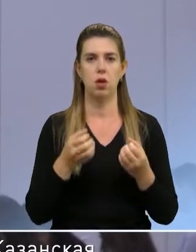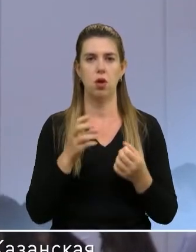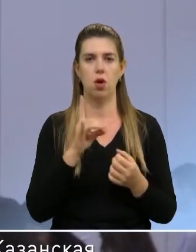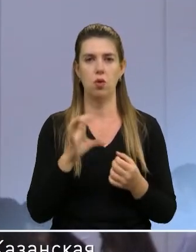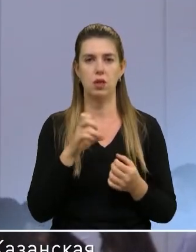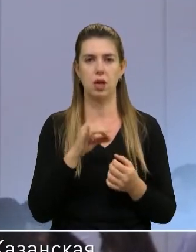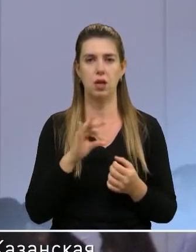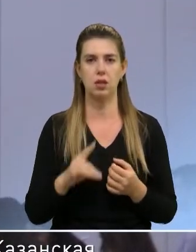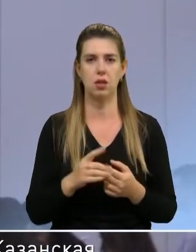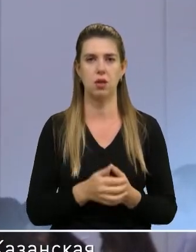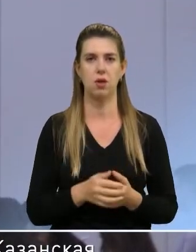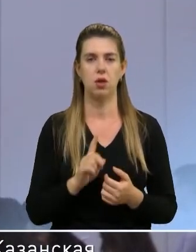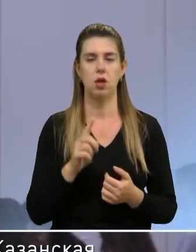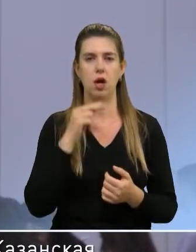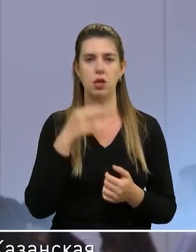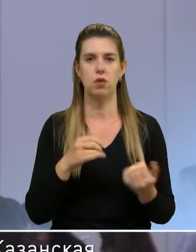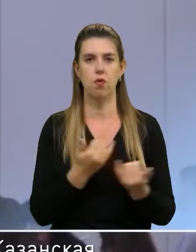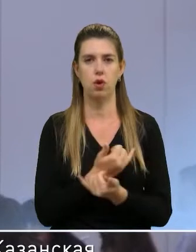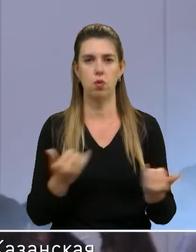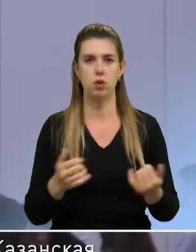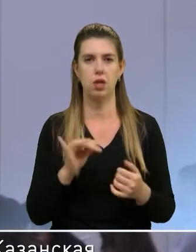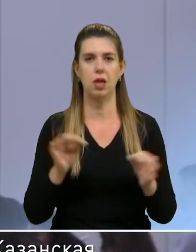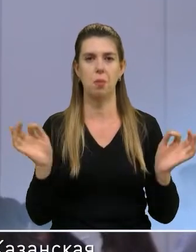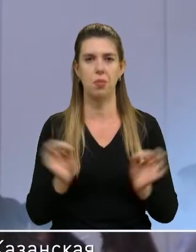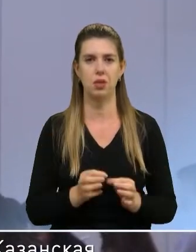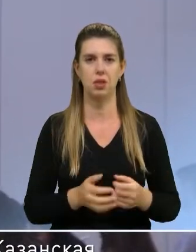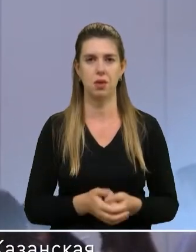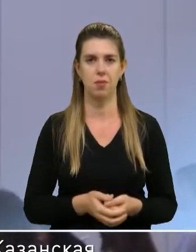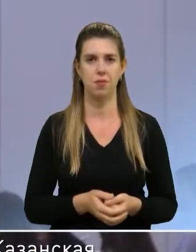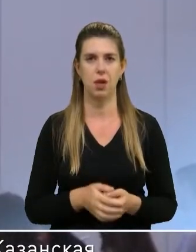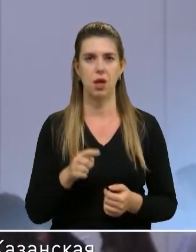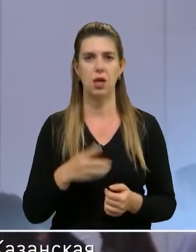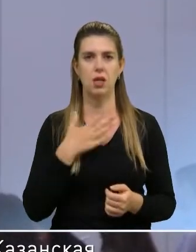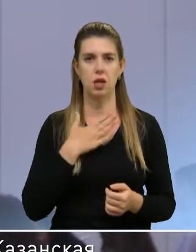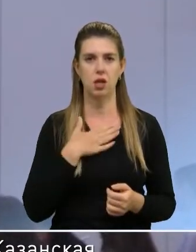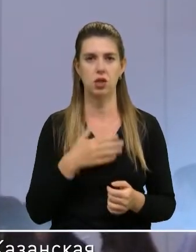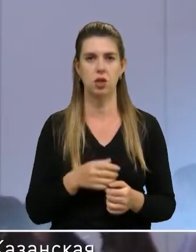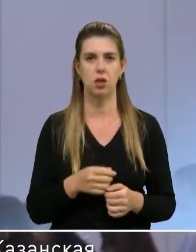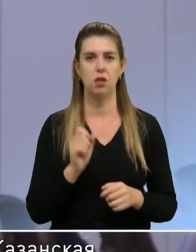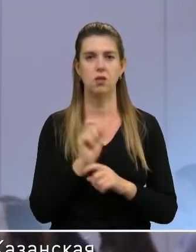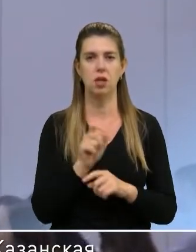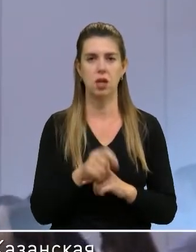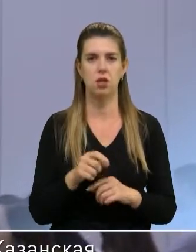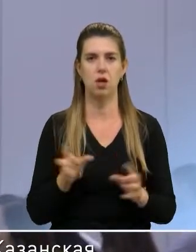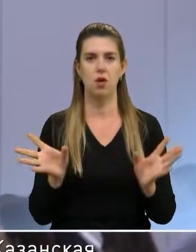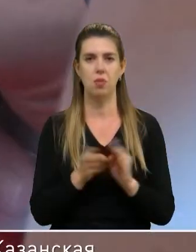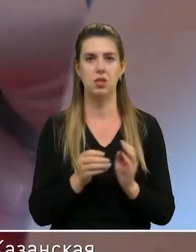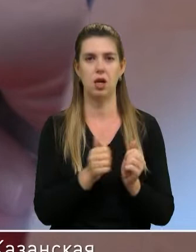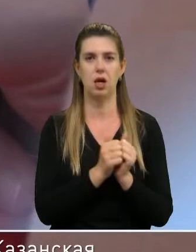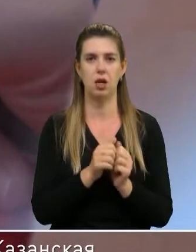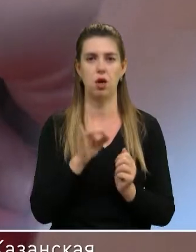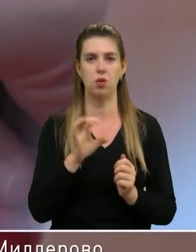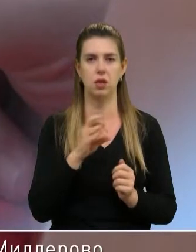И оказывать качественные услуги и быстрые – это наша непосредственная задача вместе с коллегами из